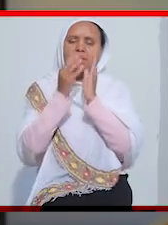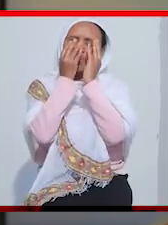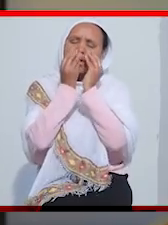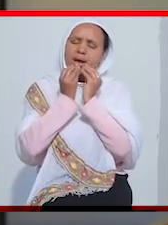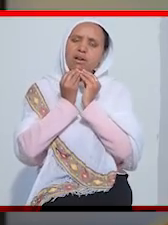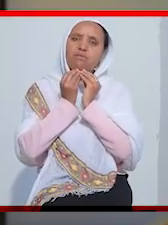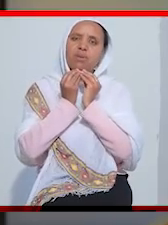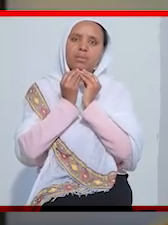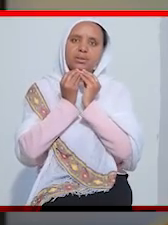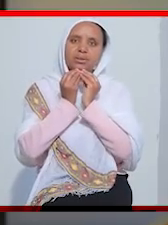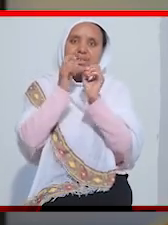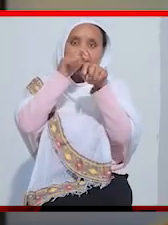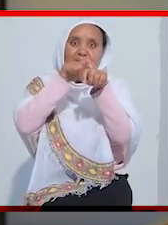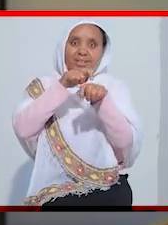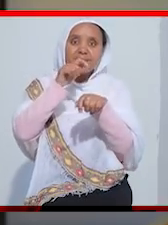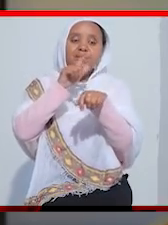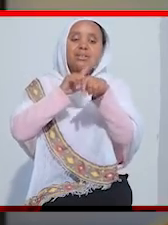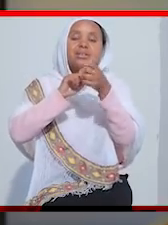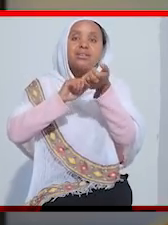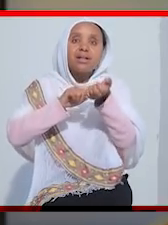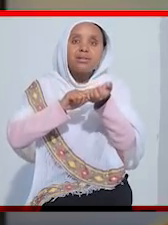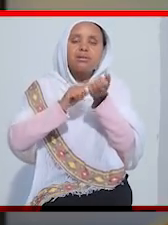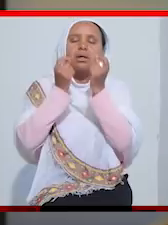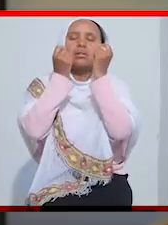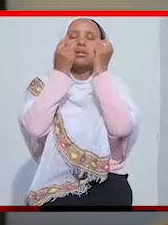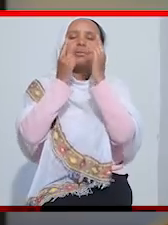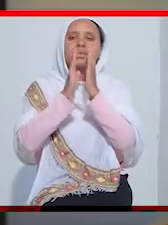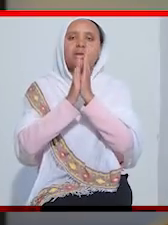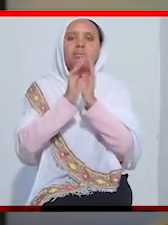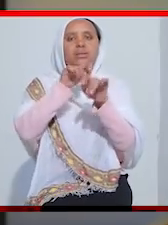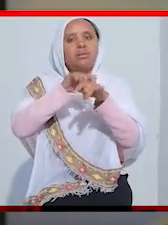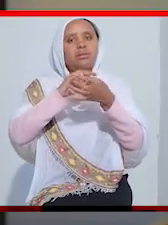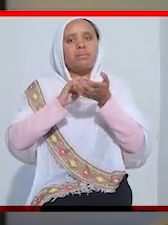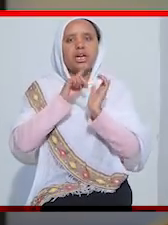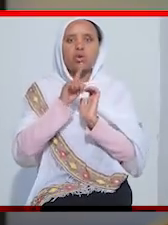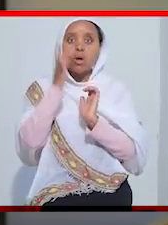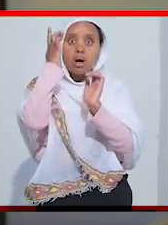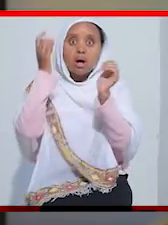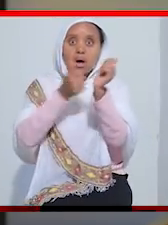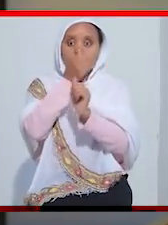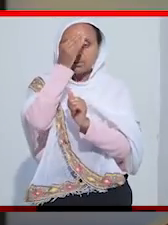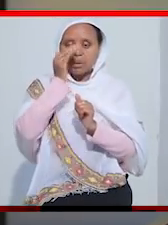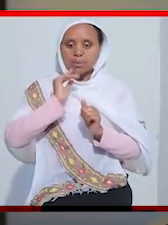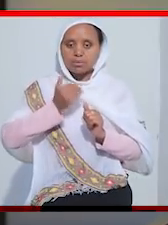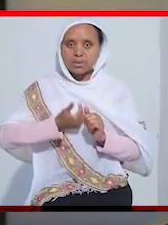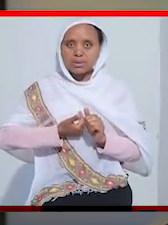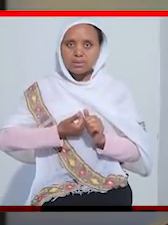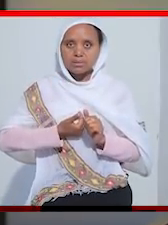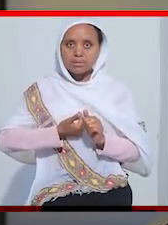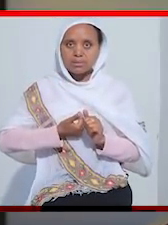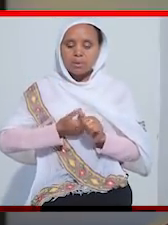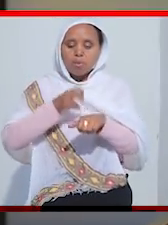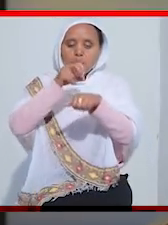ማለት የምናንቀላፋበት ጊዜ ሰዓት ማለት ተግተን የምንጸልይበት ጊዜ ማለት ነው። ሐዋርያት